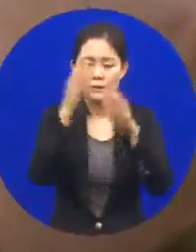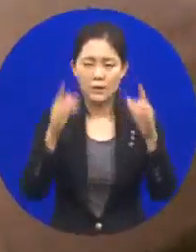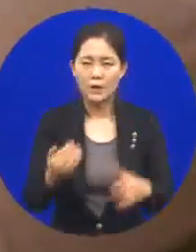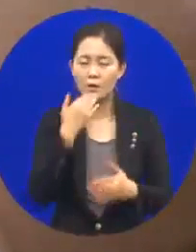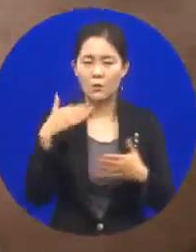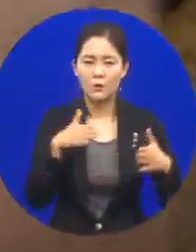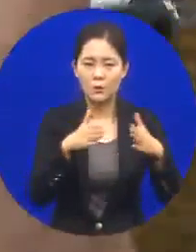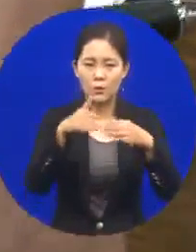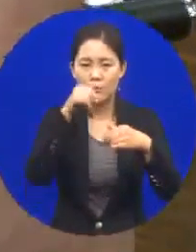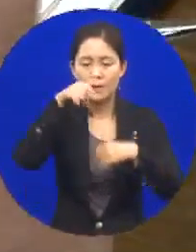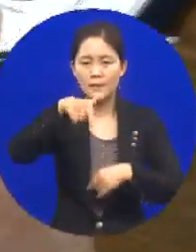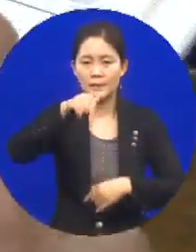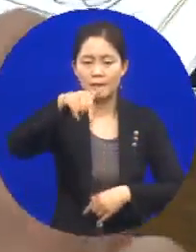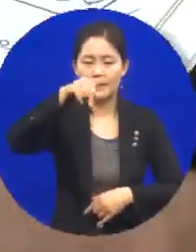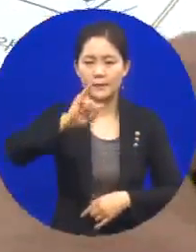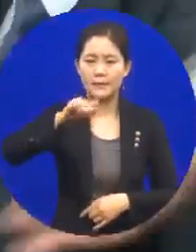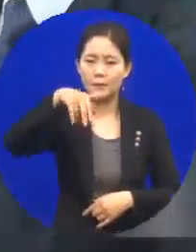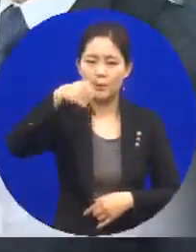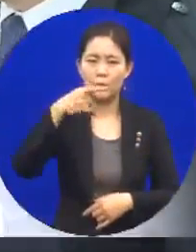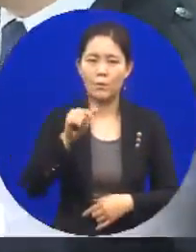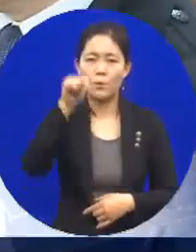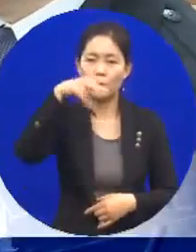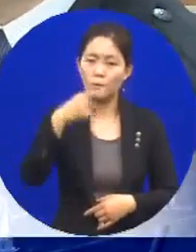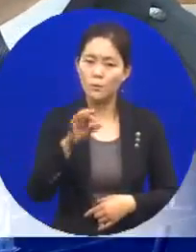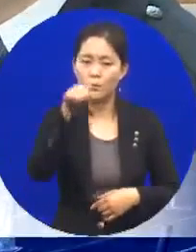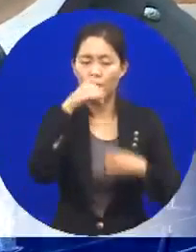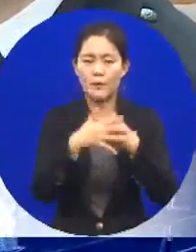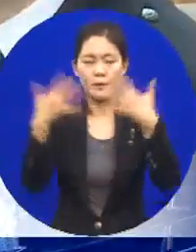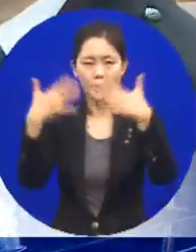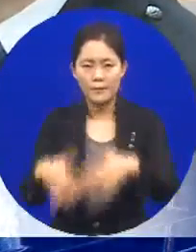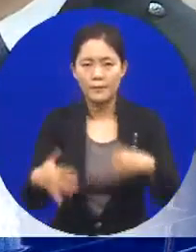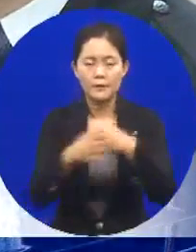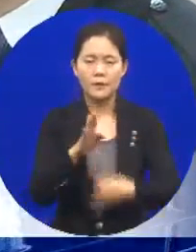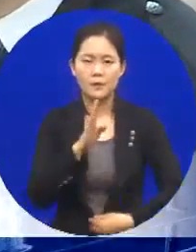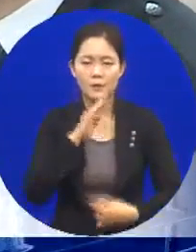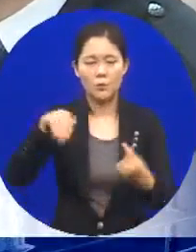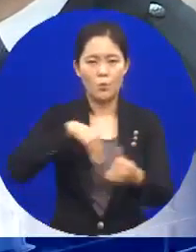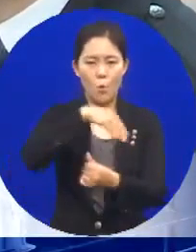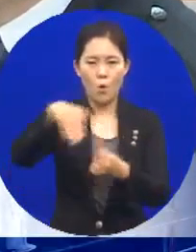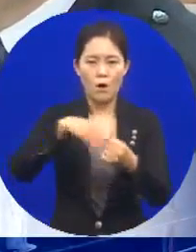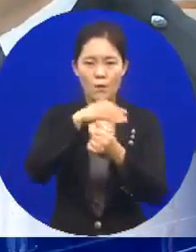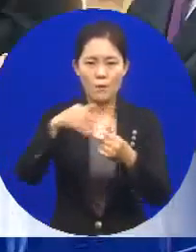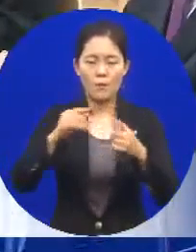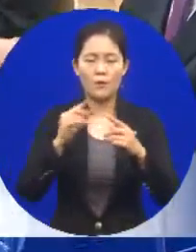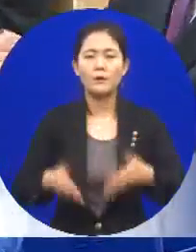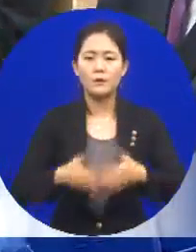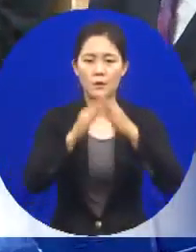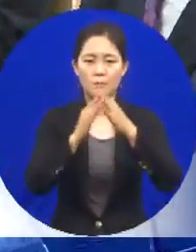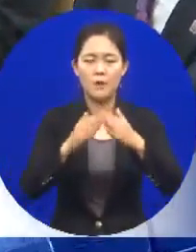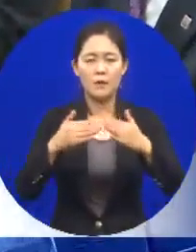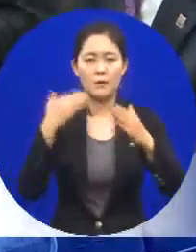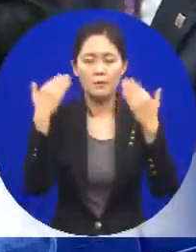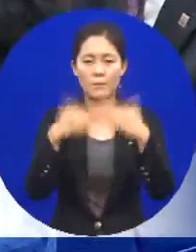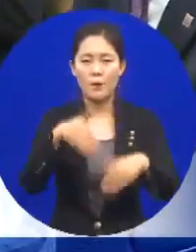용인시와 경기도는 기흥구 지곡동 일원에 일양약품, 녹십자 수의약품 등과 함께 친환경 바이오 의약 복합단지를